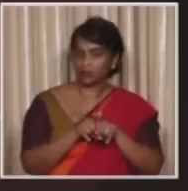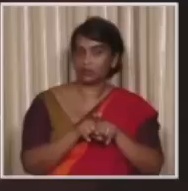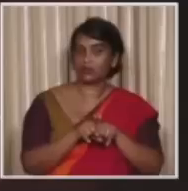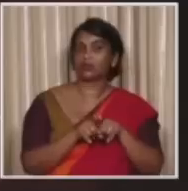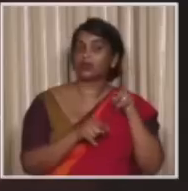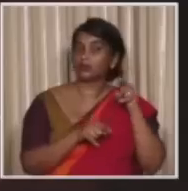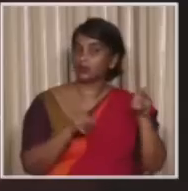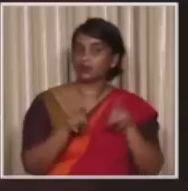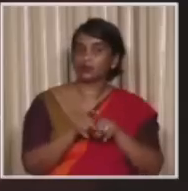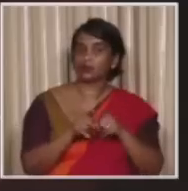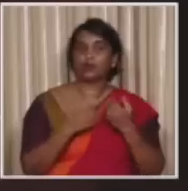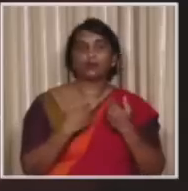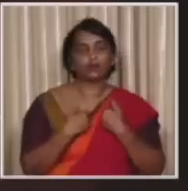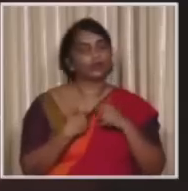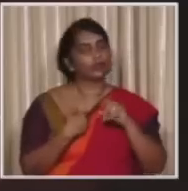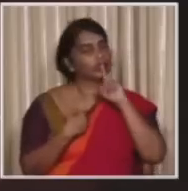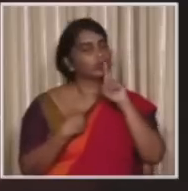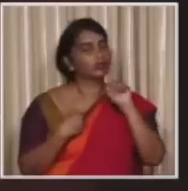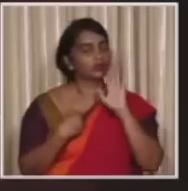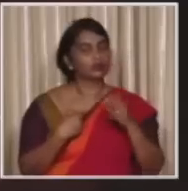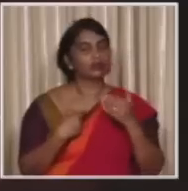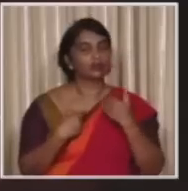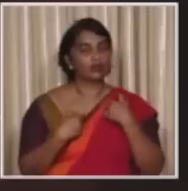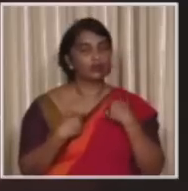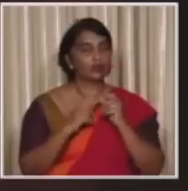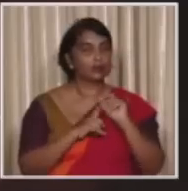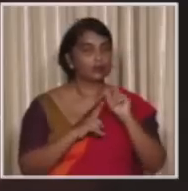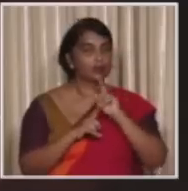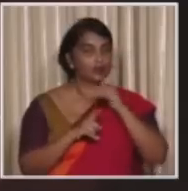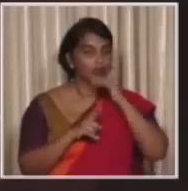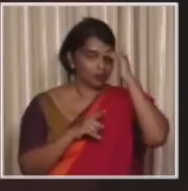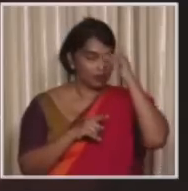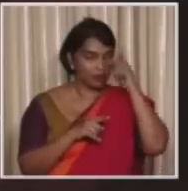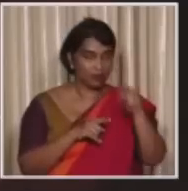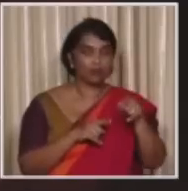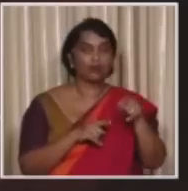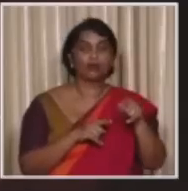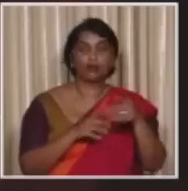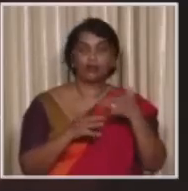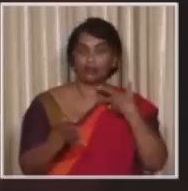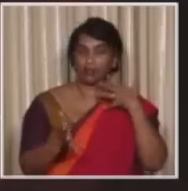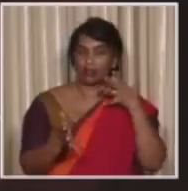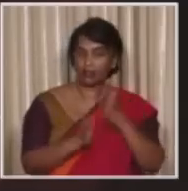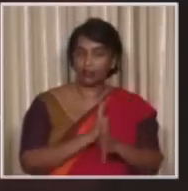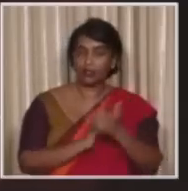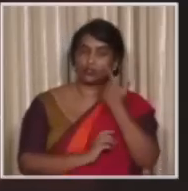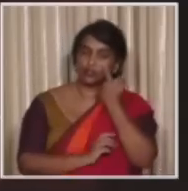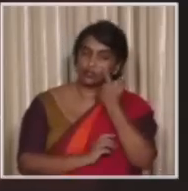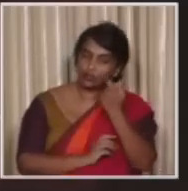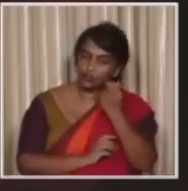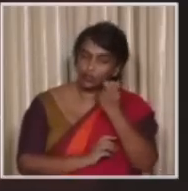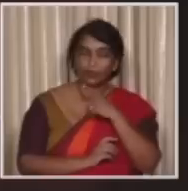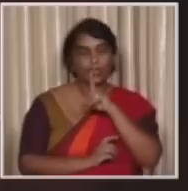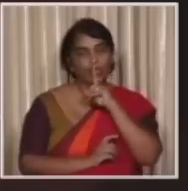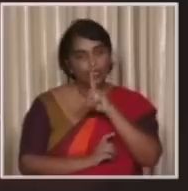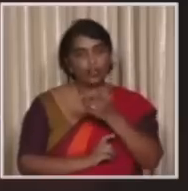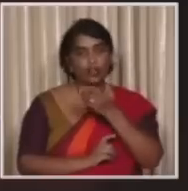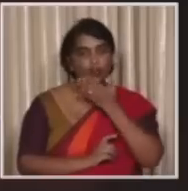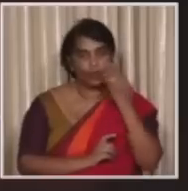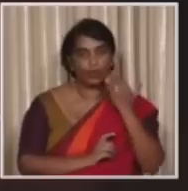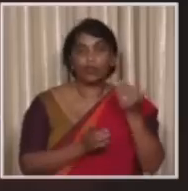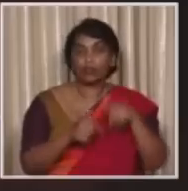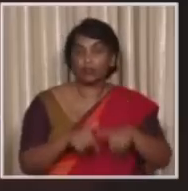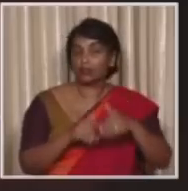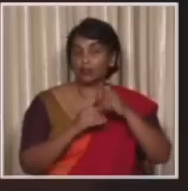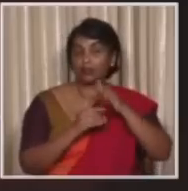ඒ අනුව බලනකොට අපිට කියන්න වෙනවා මේ සභානායක ඇවිල්ලා එතුමගෙන් වෙච්ච වැරද්දට සමාව ගන්න පුළුවන් වුණාට තව